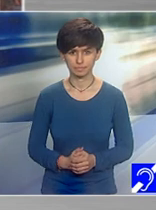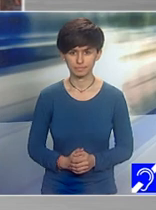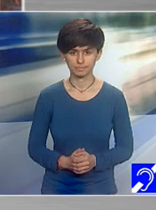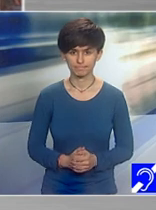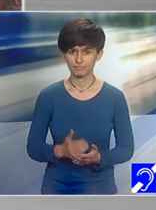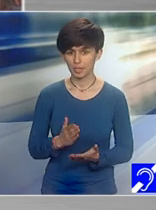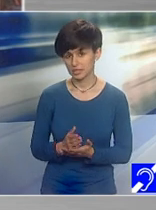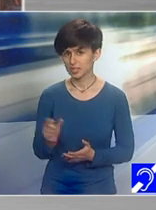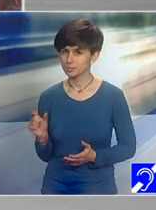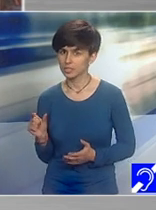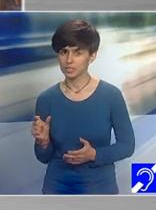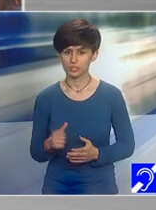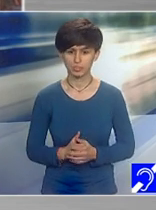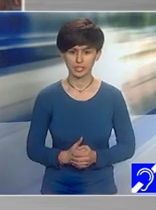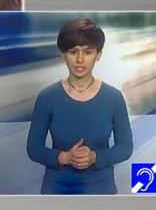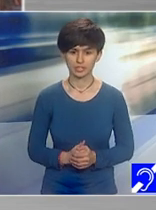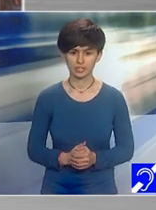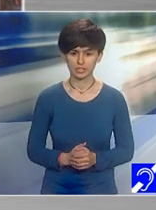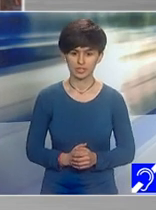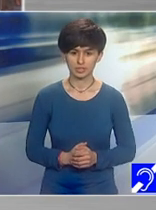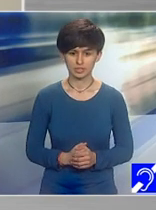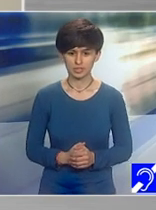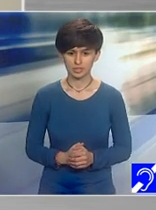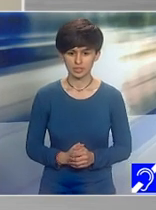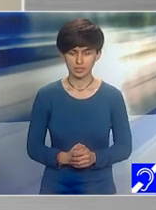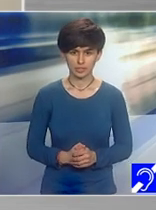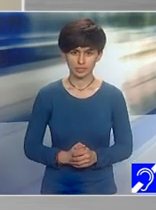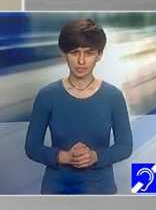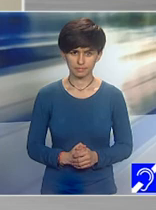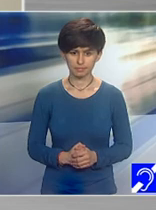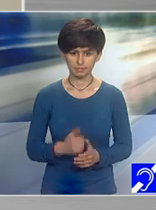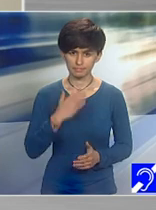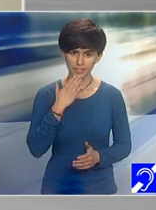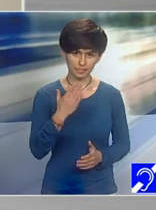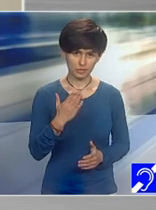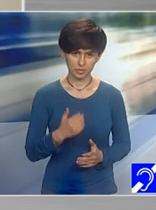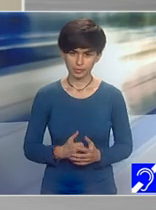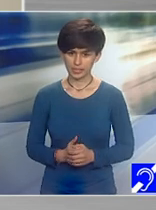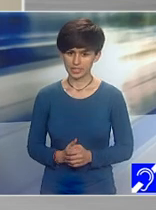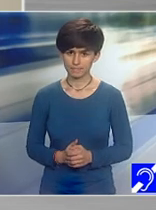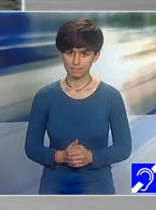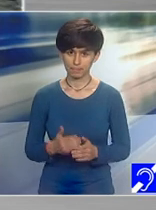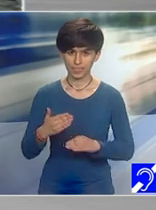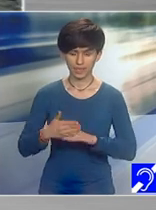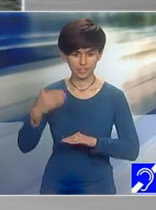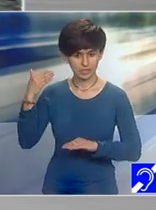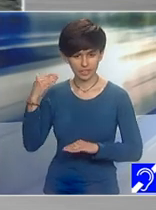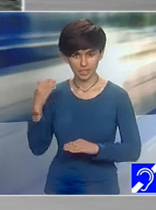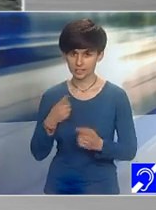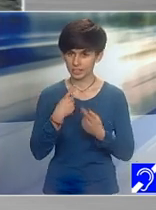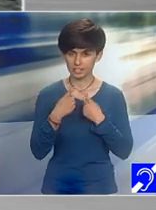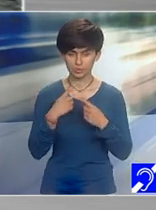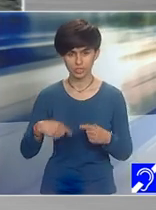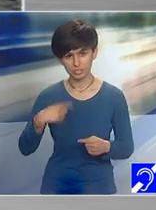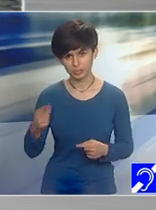un subiect. Dacă vreți, continuăm și cu alte subiecte. Vă mulțumesc foarte mult. Înainte să intrăm și în alte subiecte, e firesc să